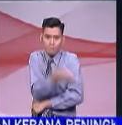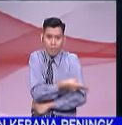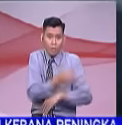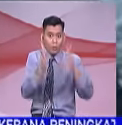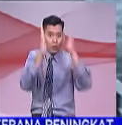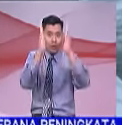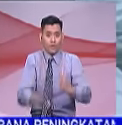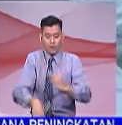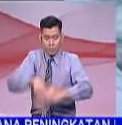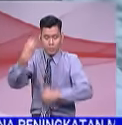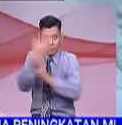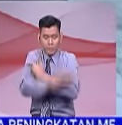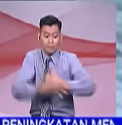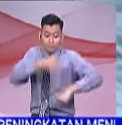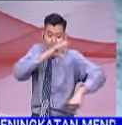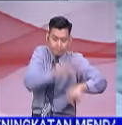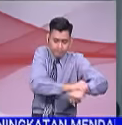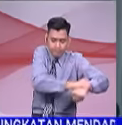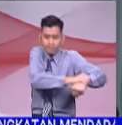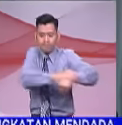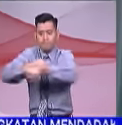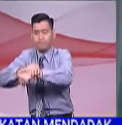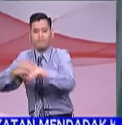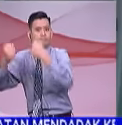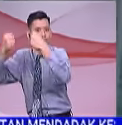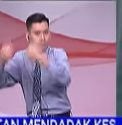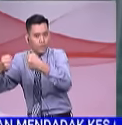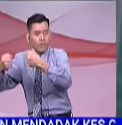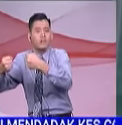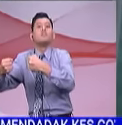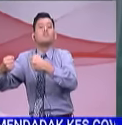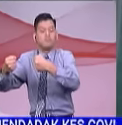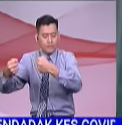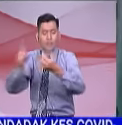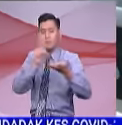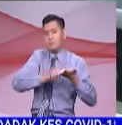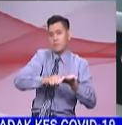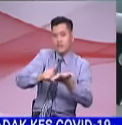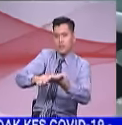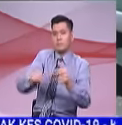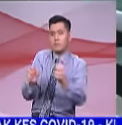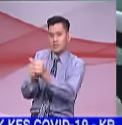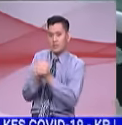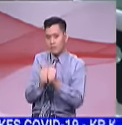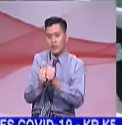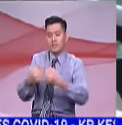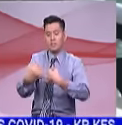ditangkap akan dipenjarakan dan perkara itu telah dibincangkan bersama Jabatan Penjara.